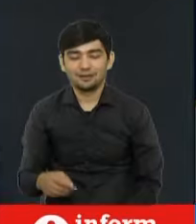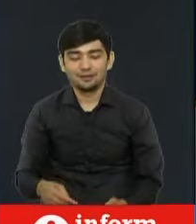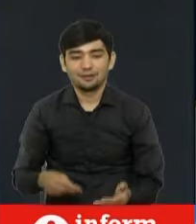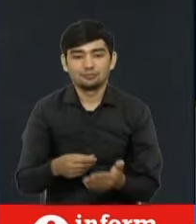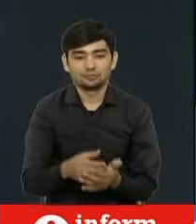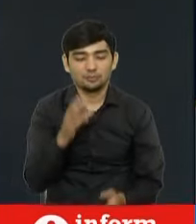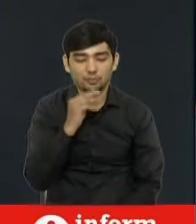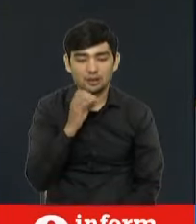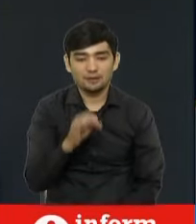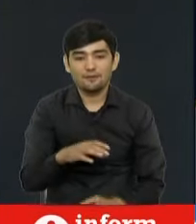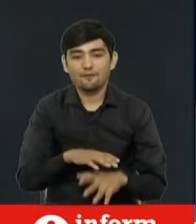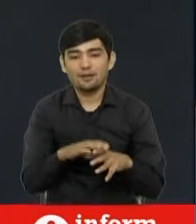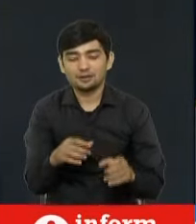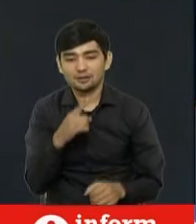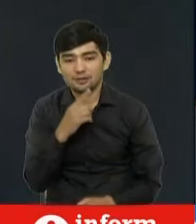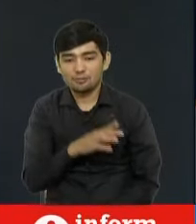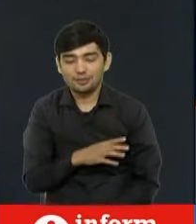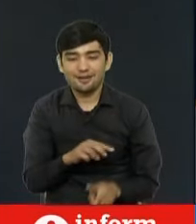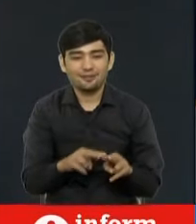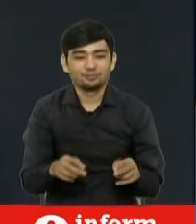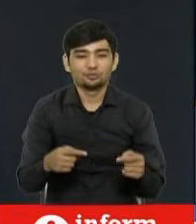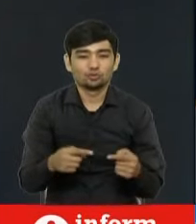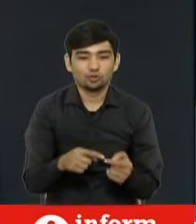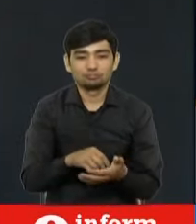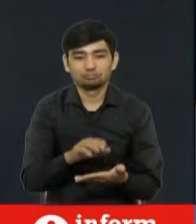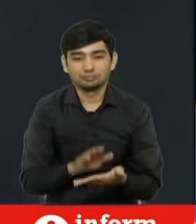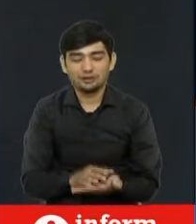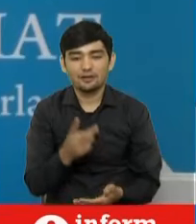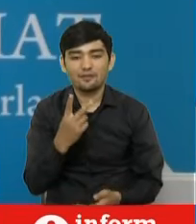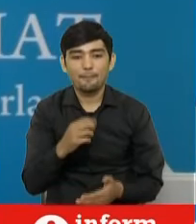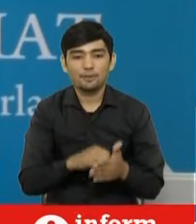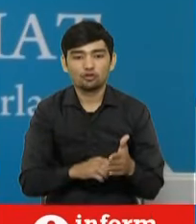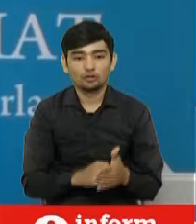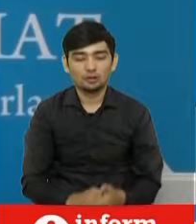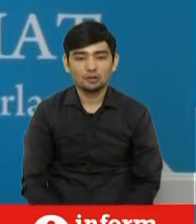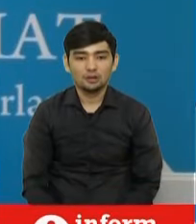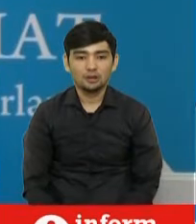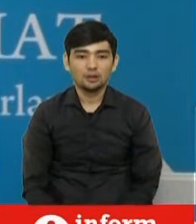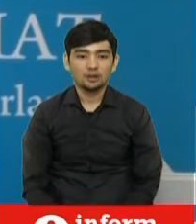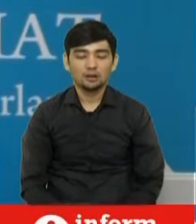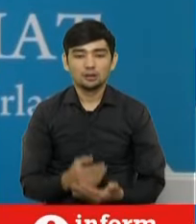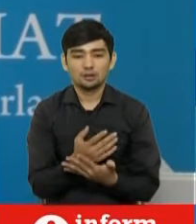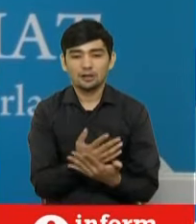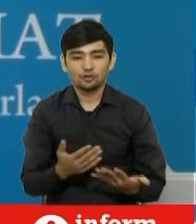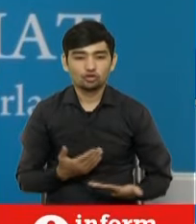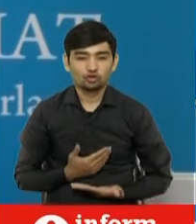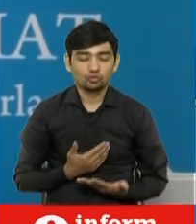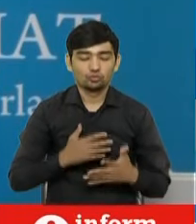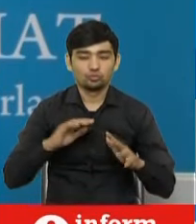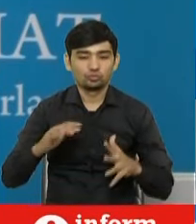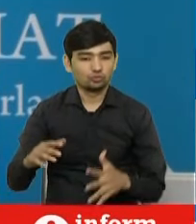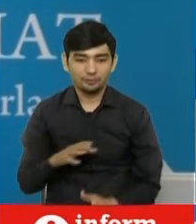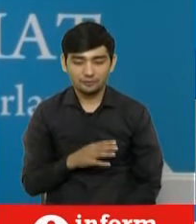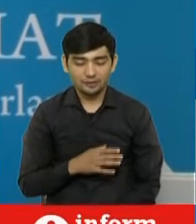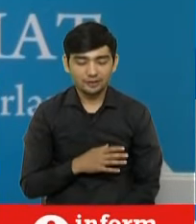белгіленбек. Шенеуніктердің айтуынша нақты дәл осы соманы бекітудің екі себебі бар. Разные жизненные ситуации возникают. Түрлі